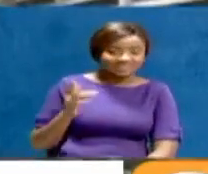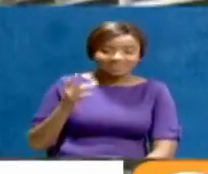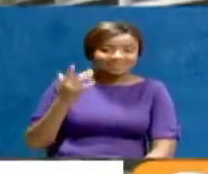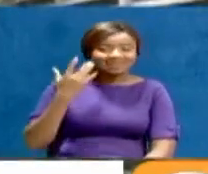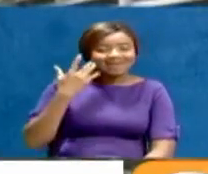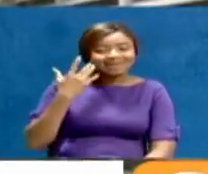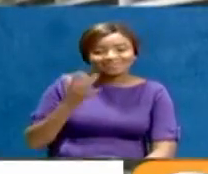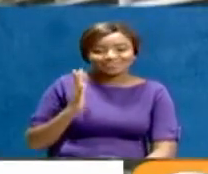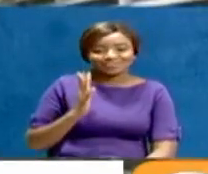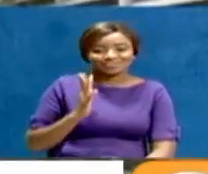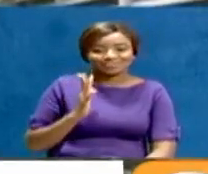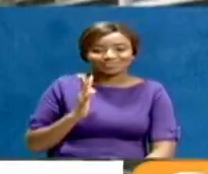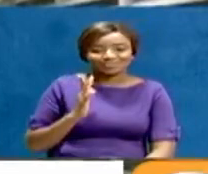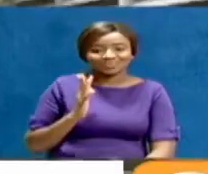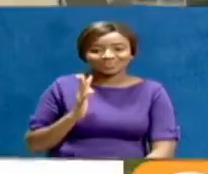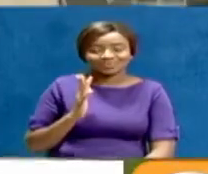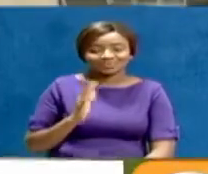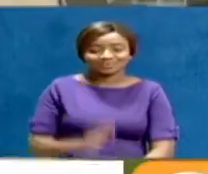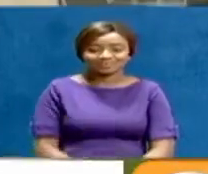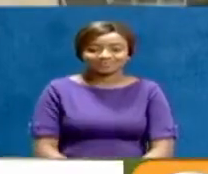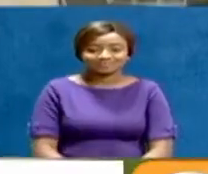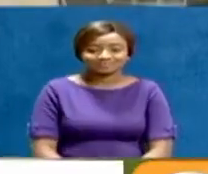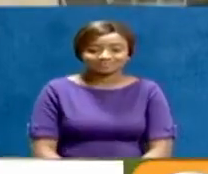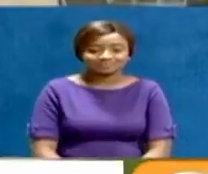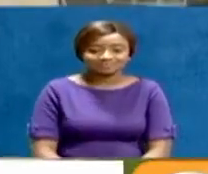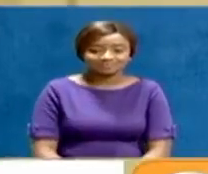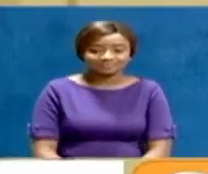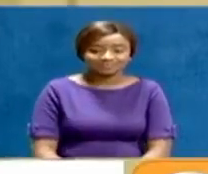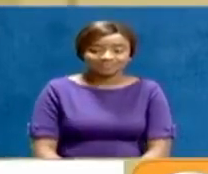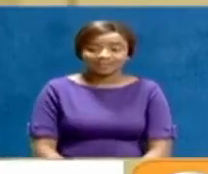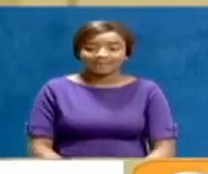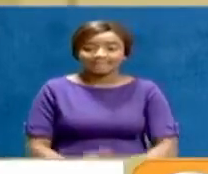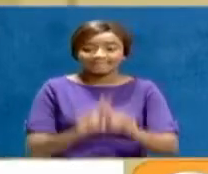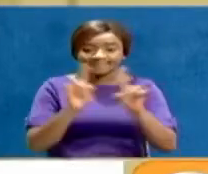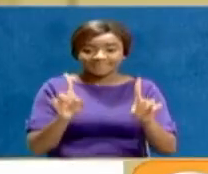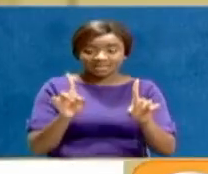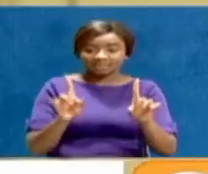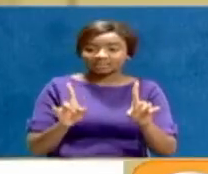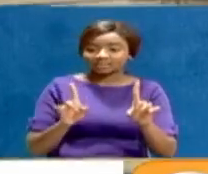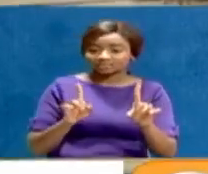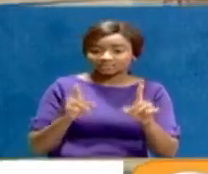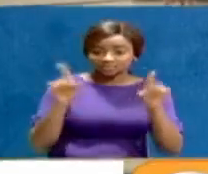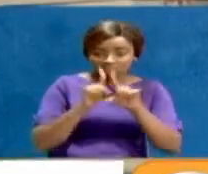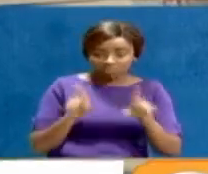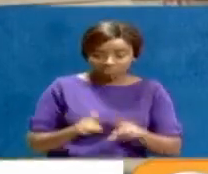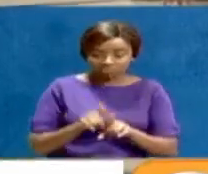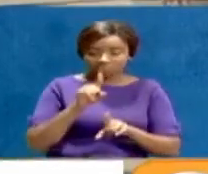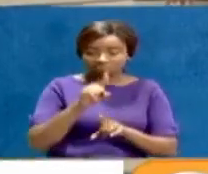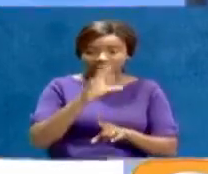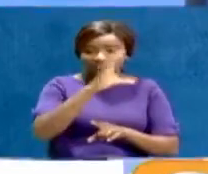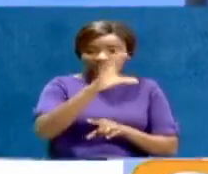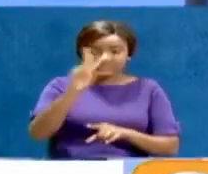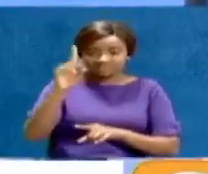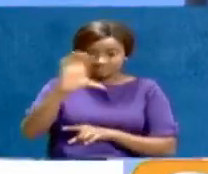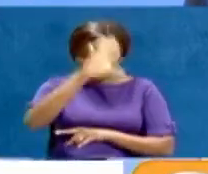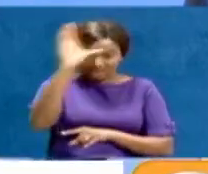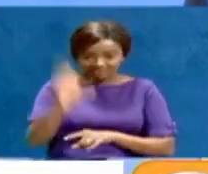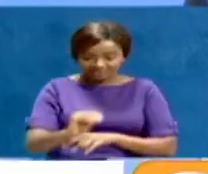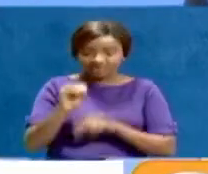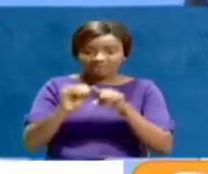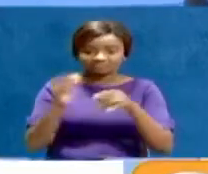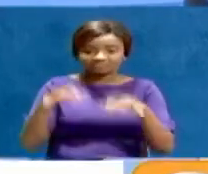kutoka taasisi ya Serum huko nchini India. Hata hivyo, naibu mkurugenzi wa shirika la Afrika CDC,